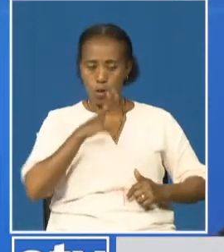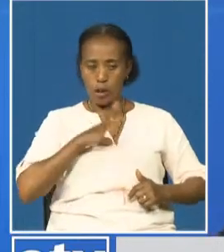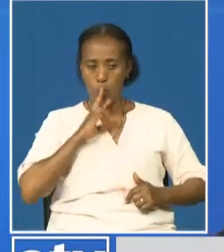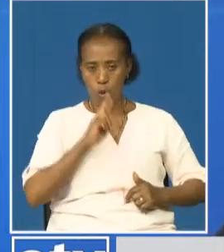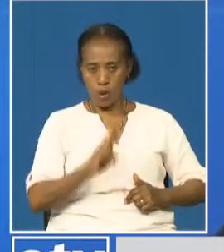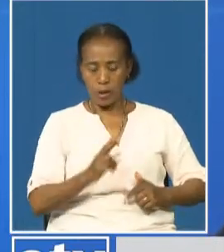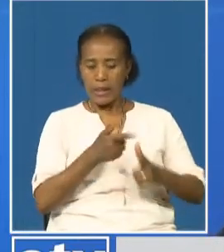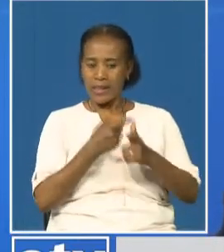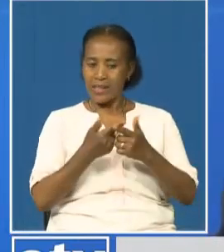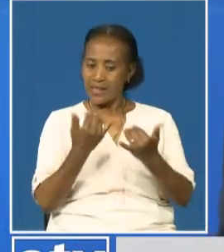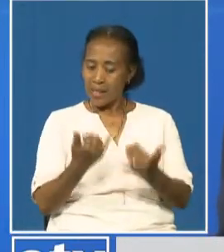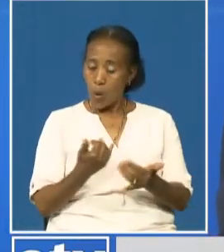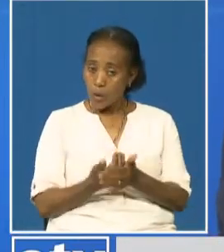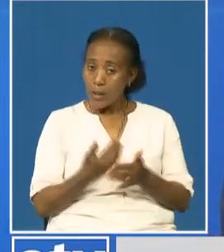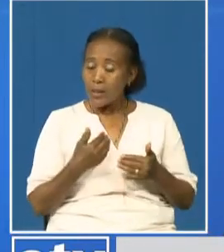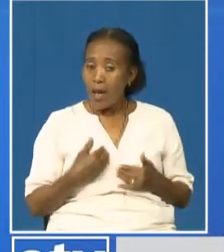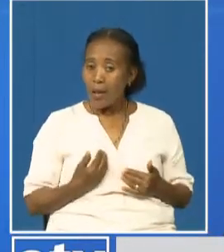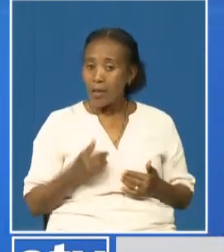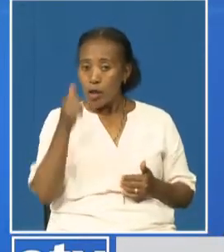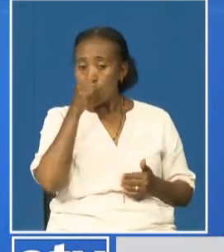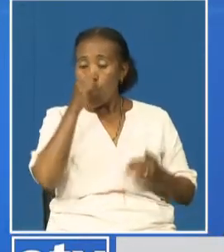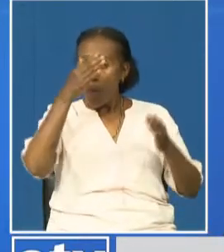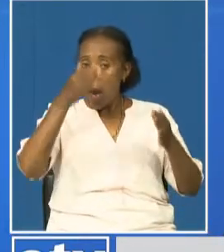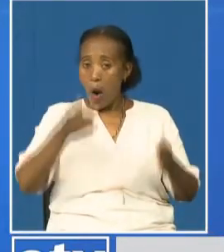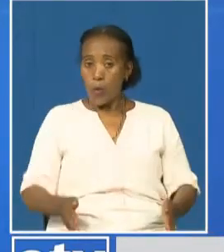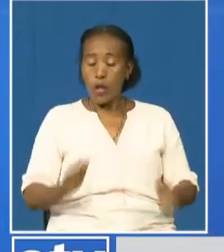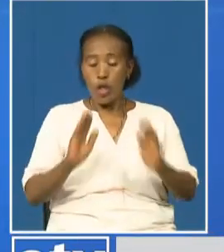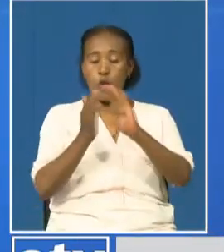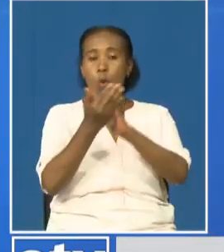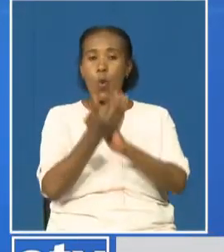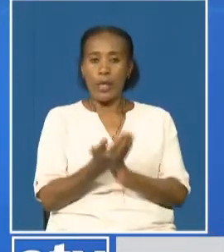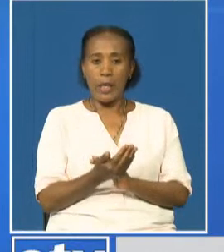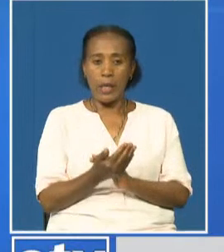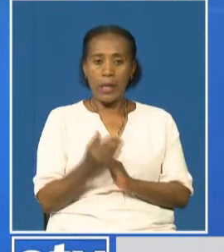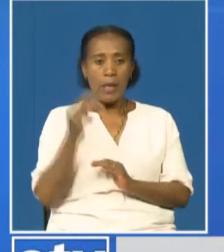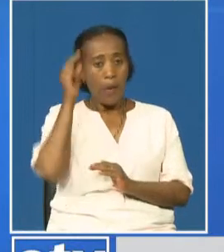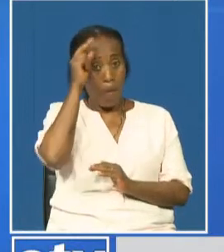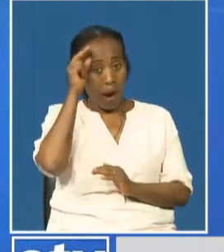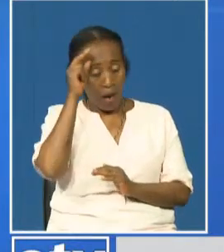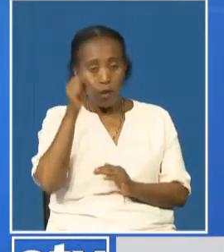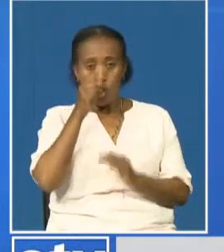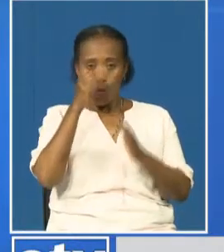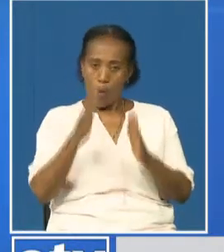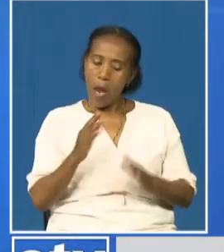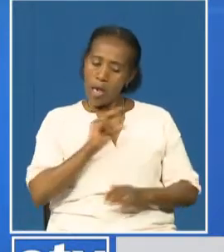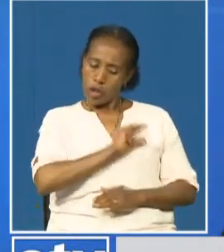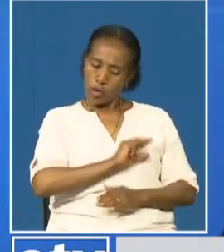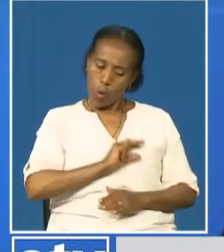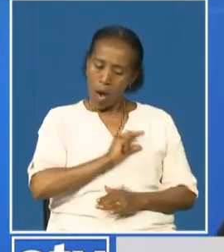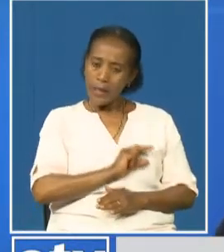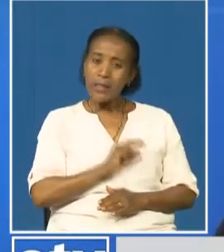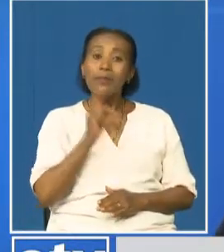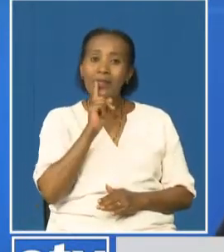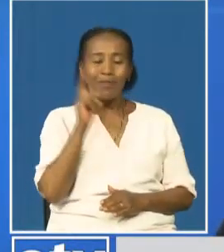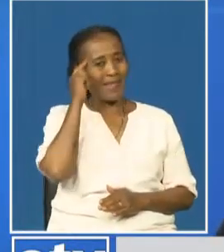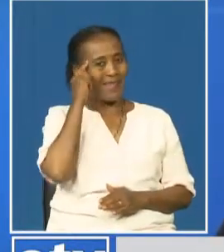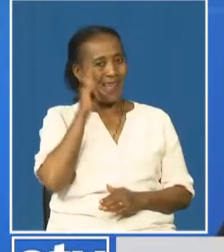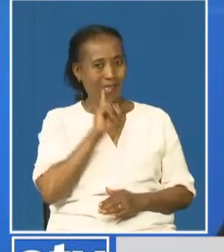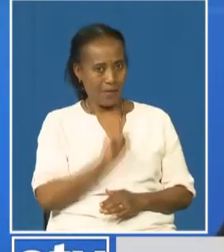ሰዎች እንግዲህ እስካሁን ድረስ ያለን ኢትዮጵያዊ የሆነ ባህል ኢትዮጵያዊ የሆነ ጨዋነት መተሳሰብ ነው።